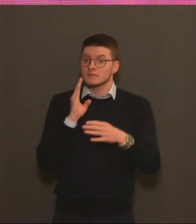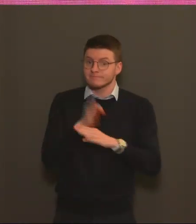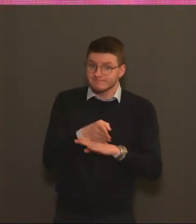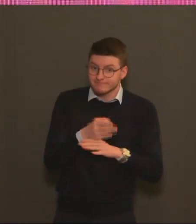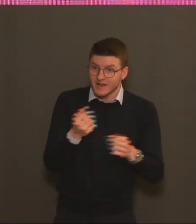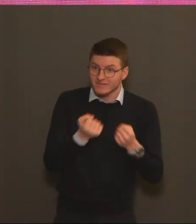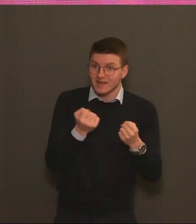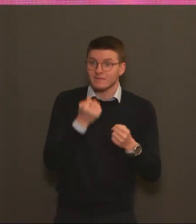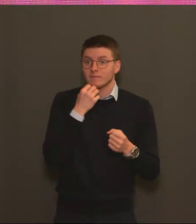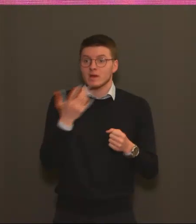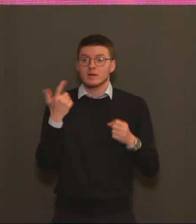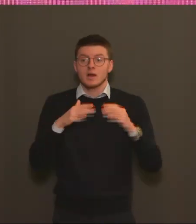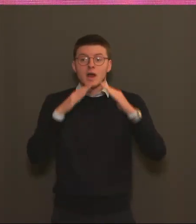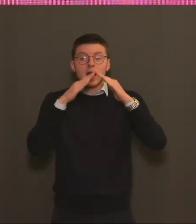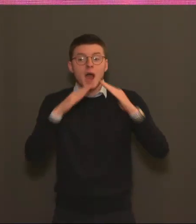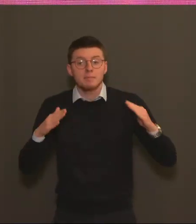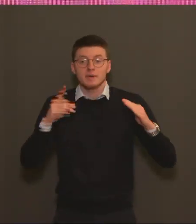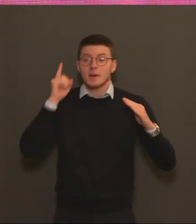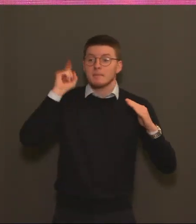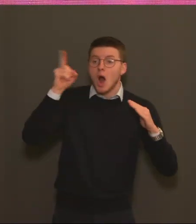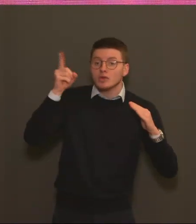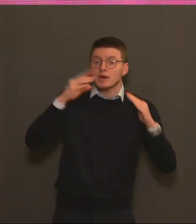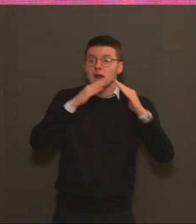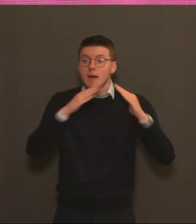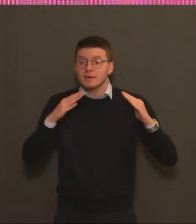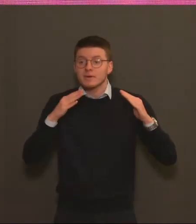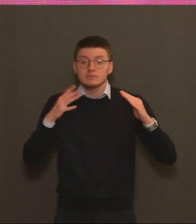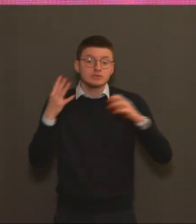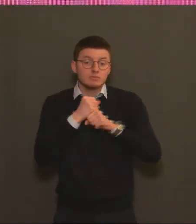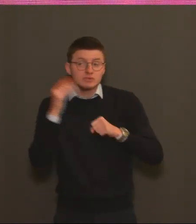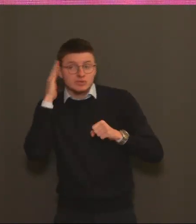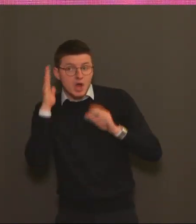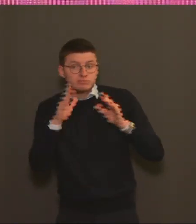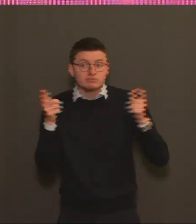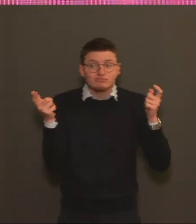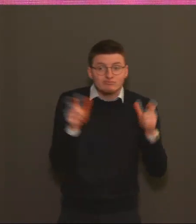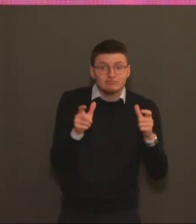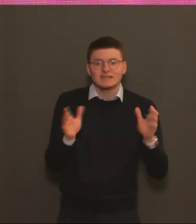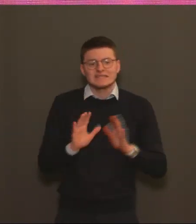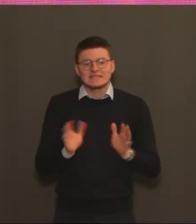met overnachtingen. Dat is op dit moment nog geen goed idee.